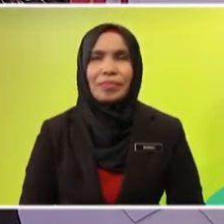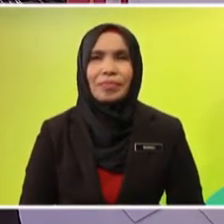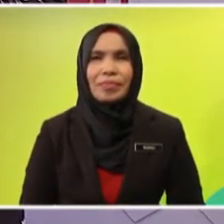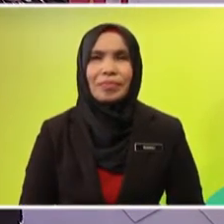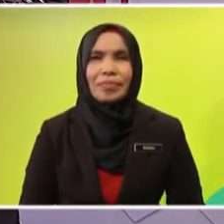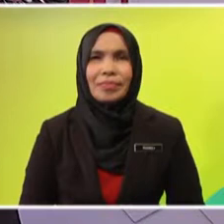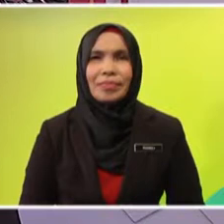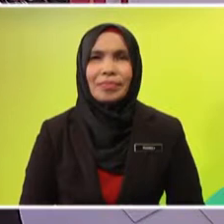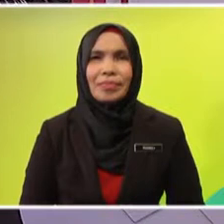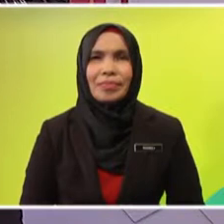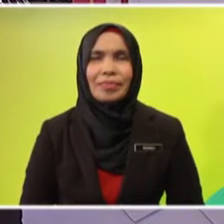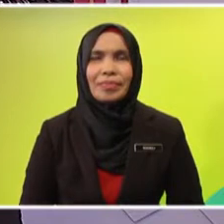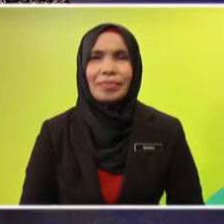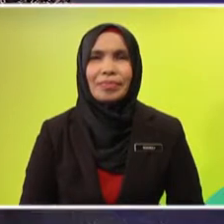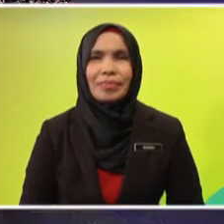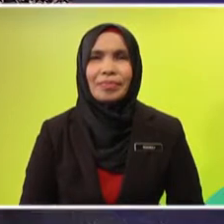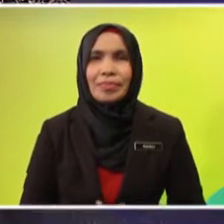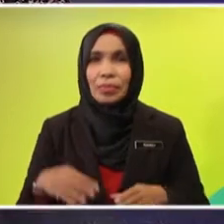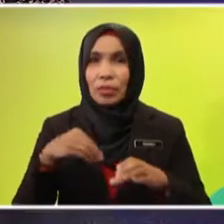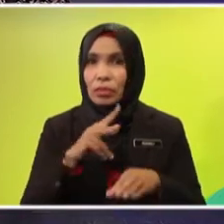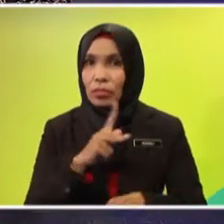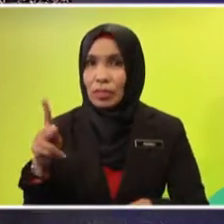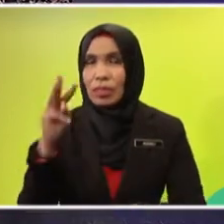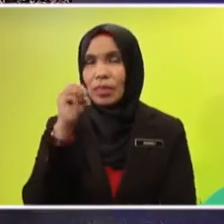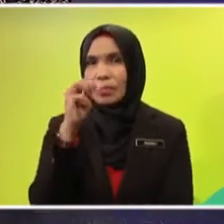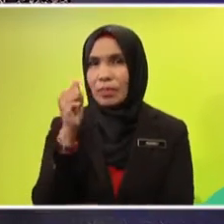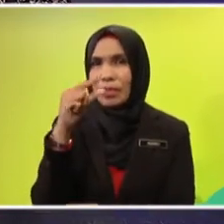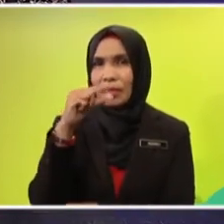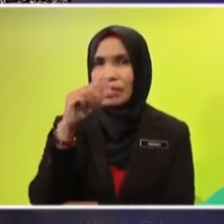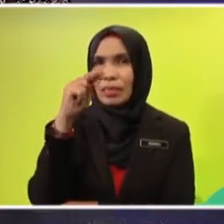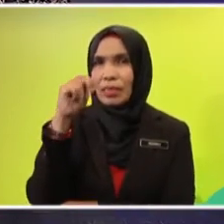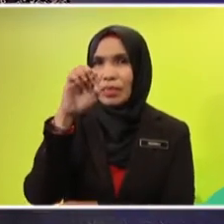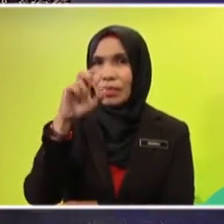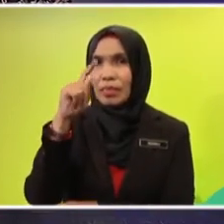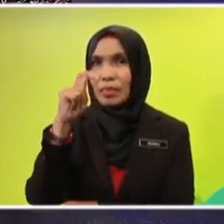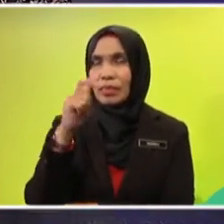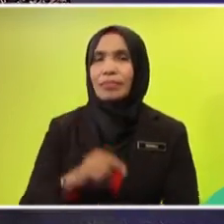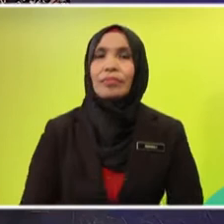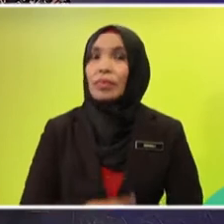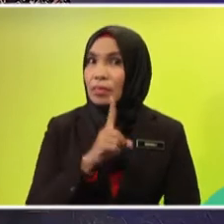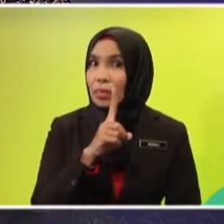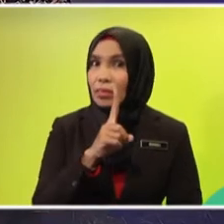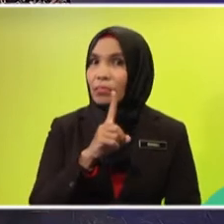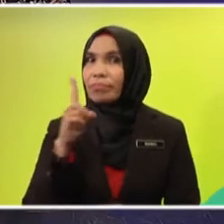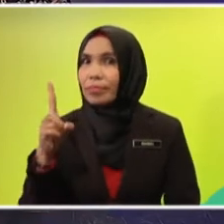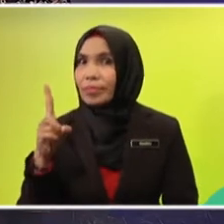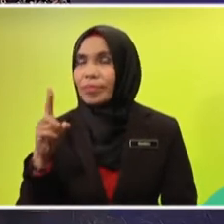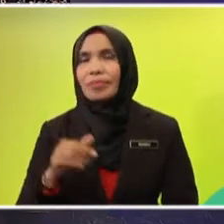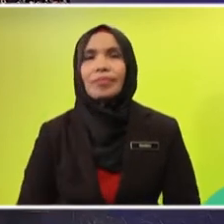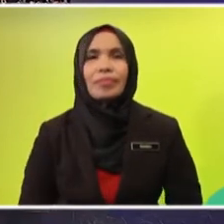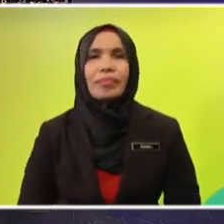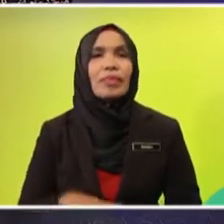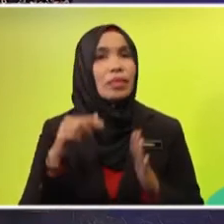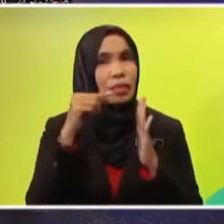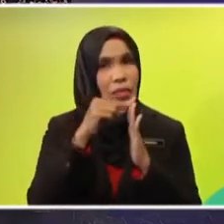masukkan magnet tuh satu demi satu kita boleh-boleh dulu warna